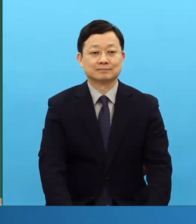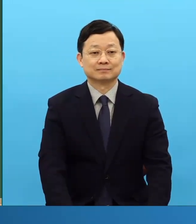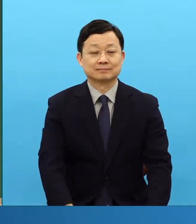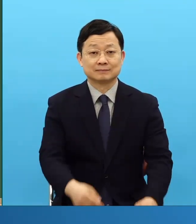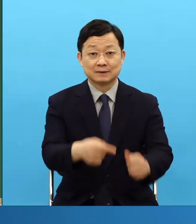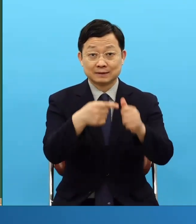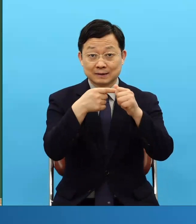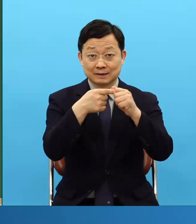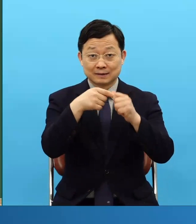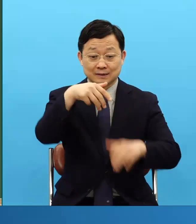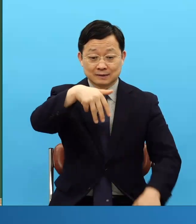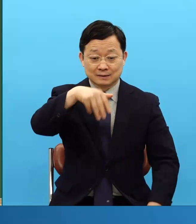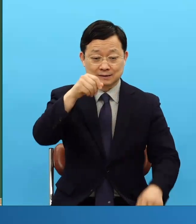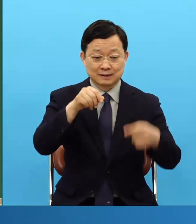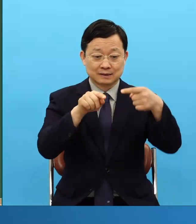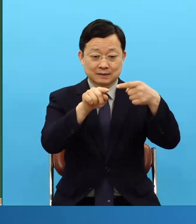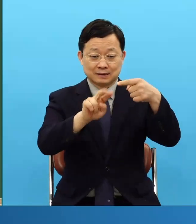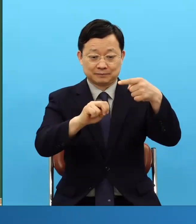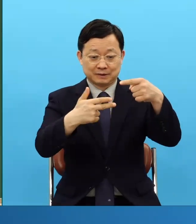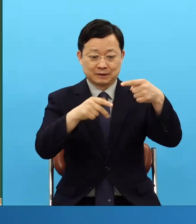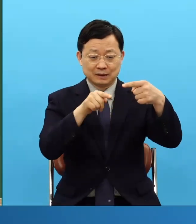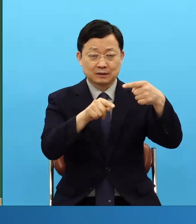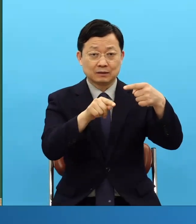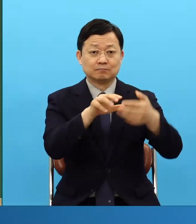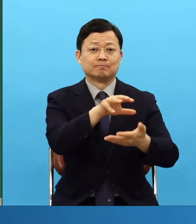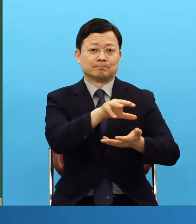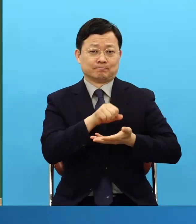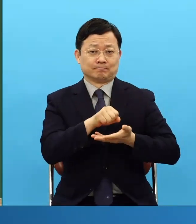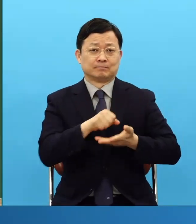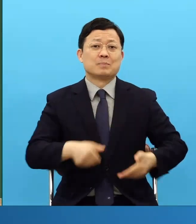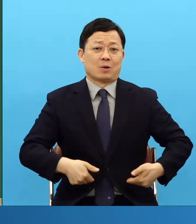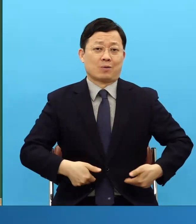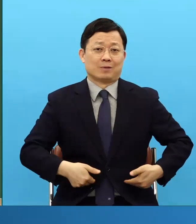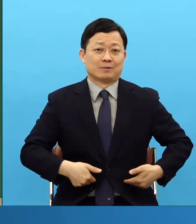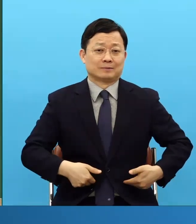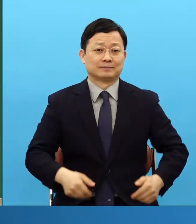이게 있어야 됩니다. You must have this, Genesis 1:27.